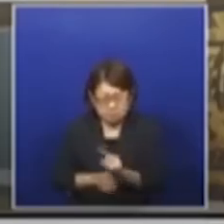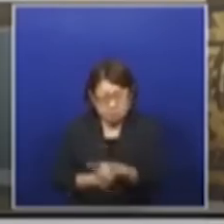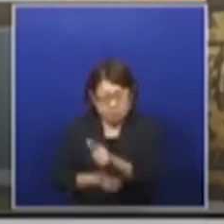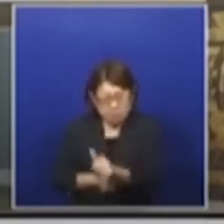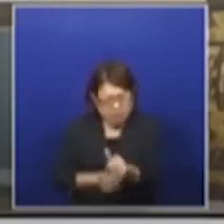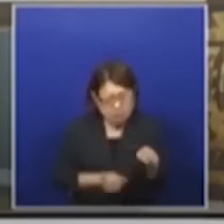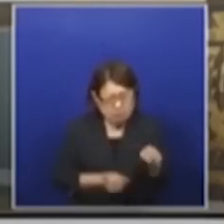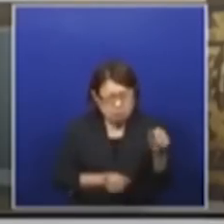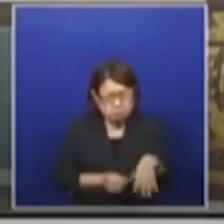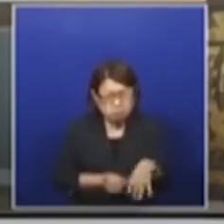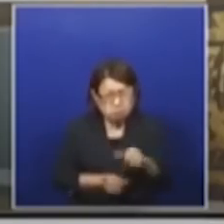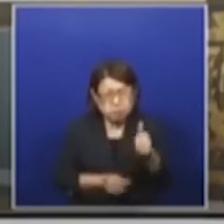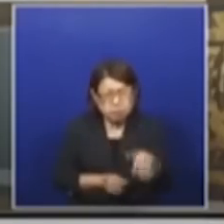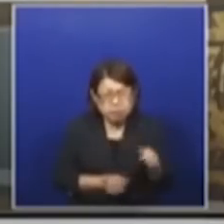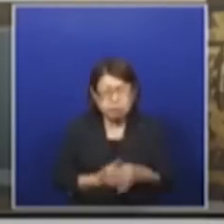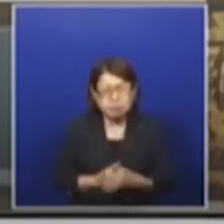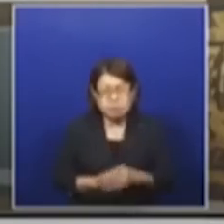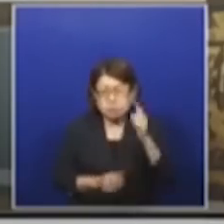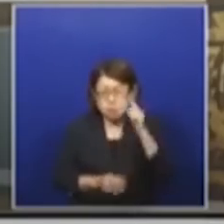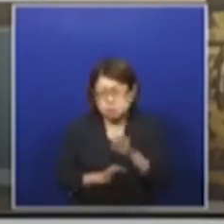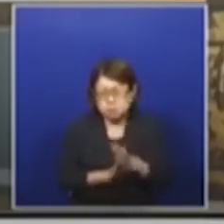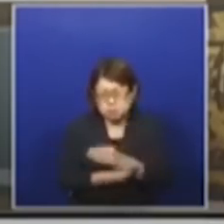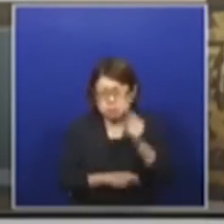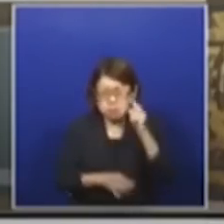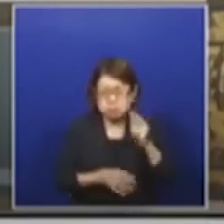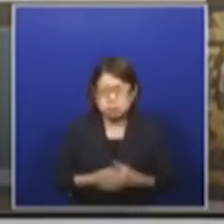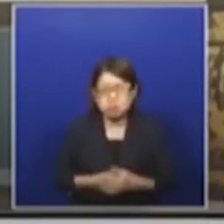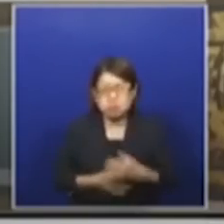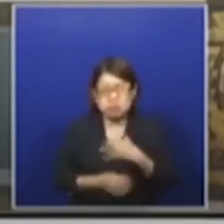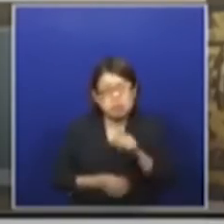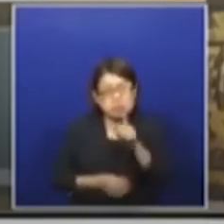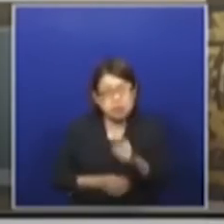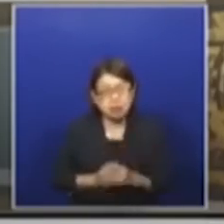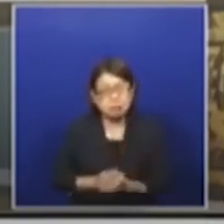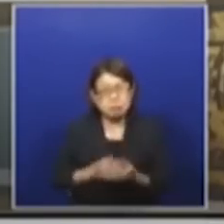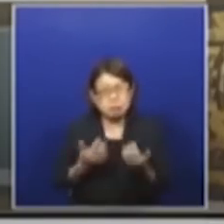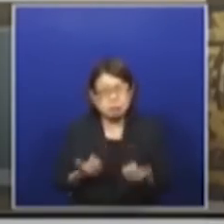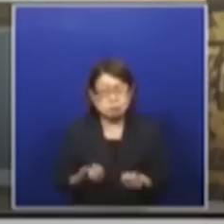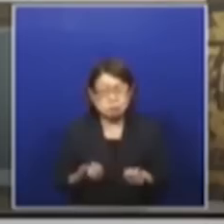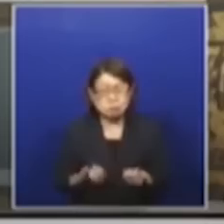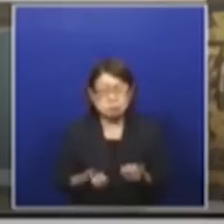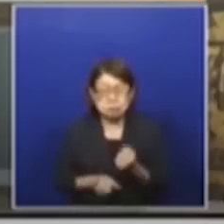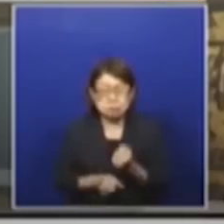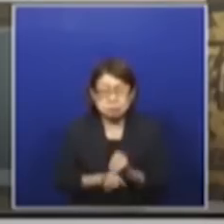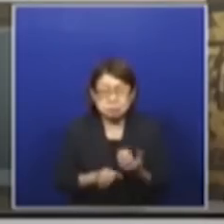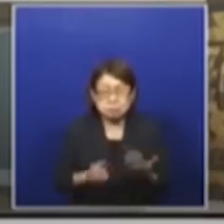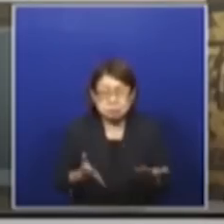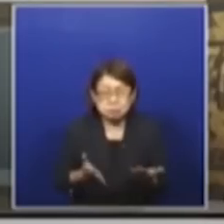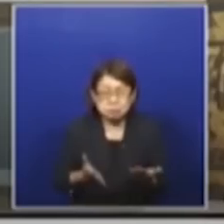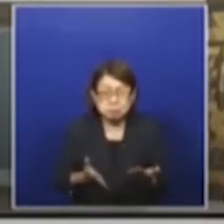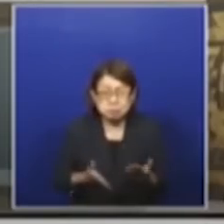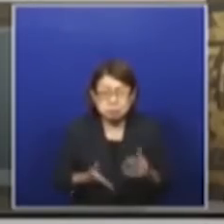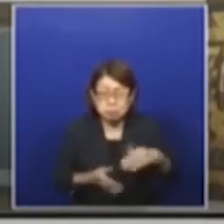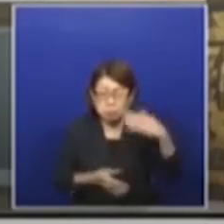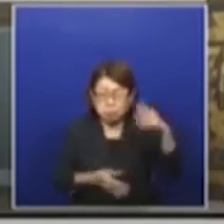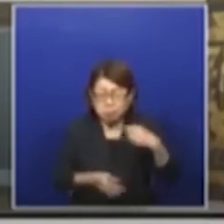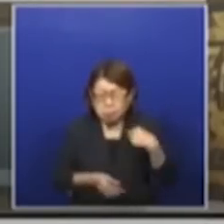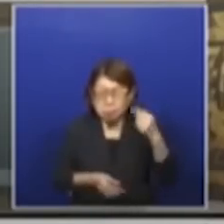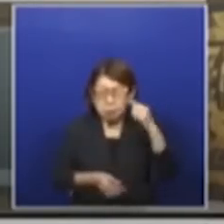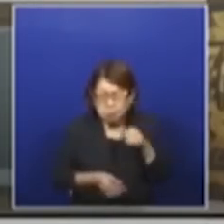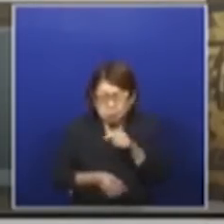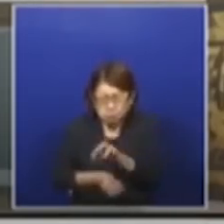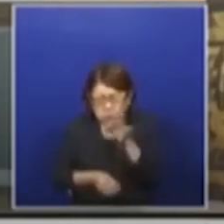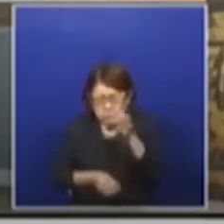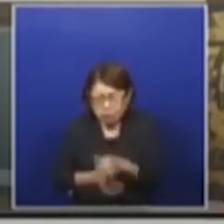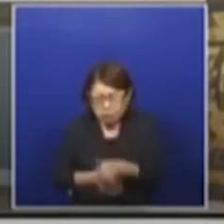อุ้มผมขอถามว่าอย่างนี้จะมีอะไรมารับประกันได้ครับว่าจะไม่เกิดความลำเอียงขึ้นในการ